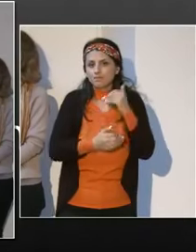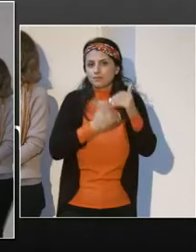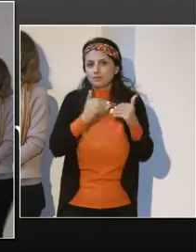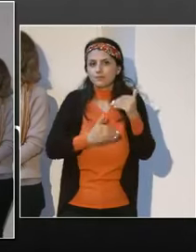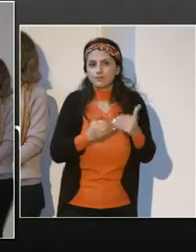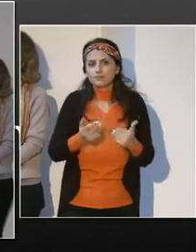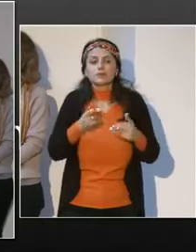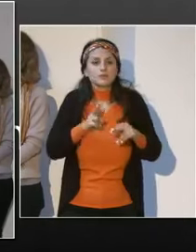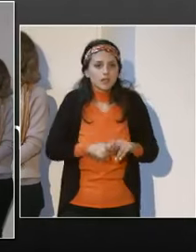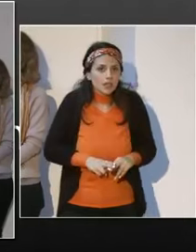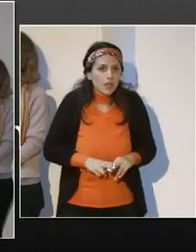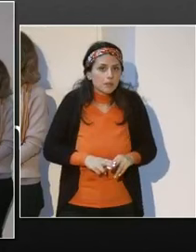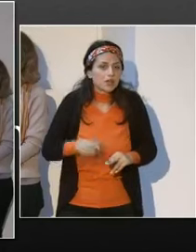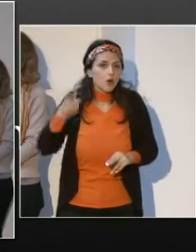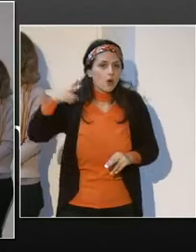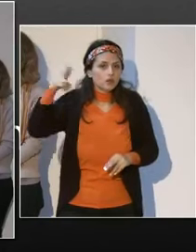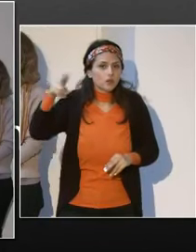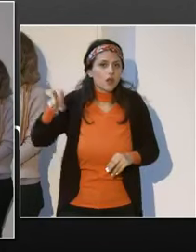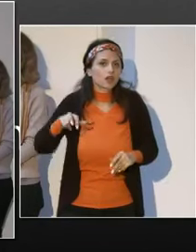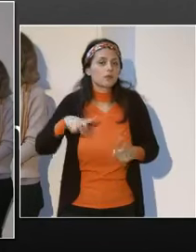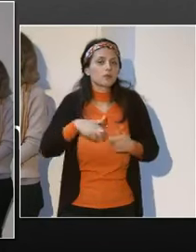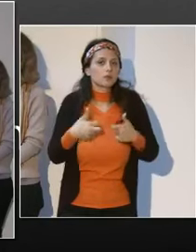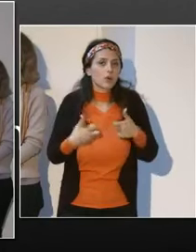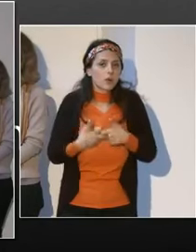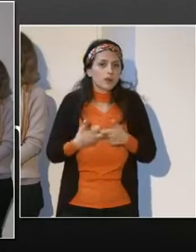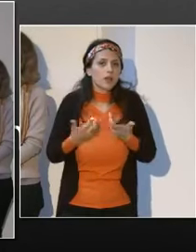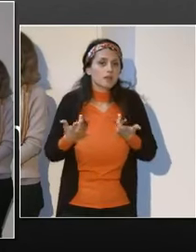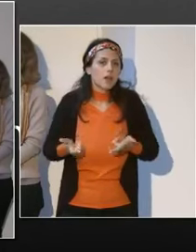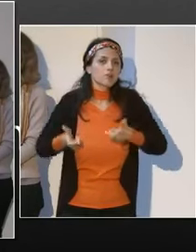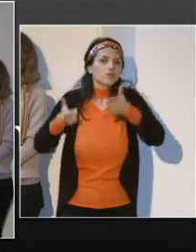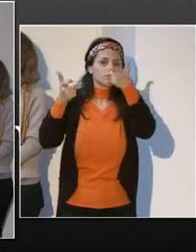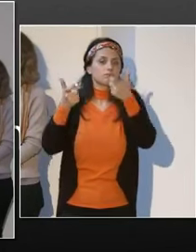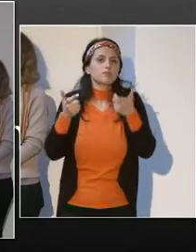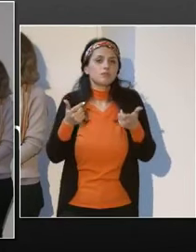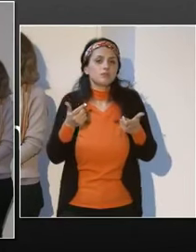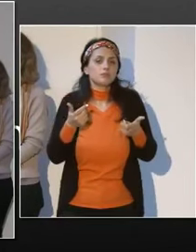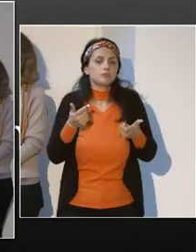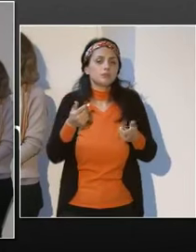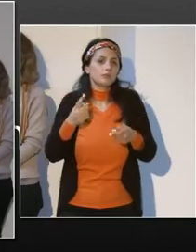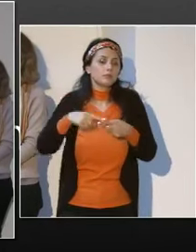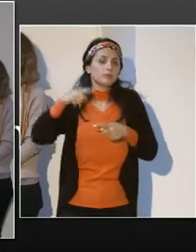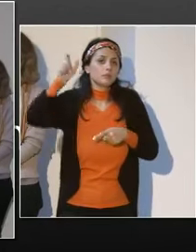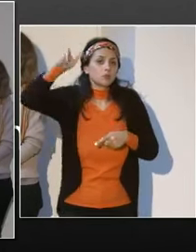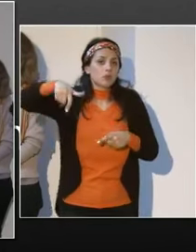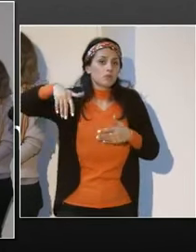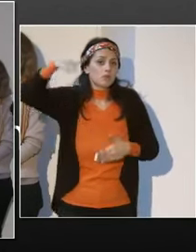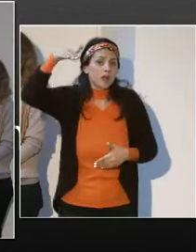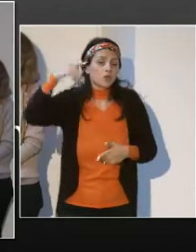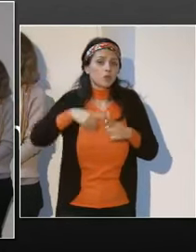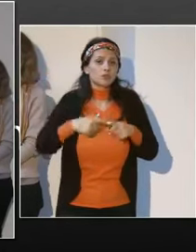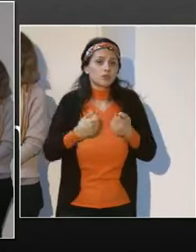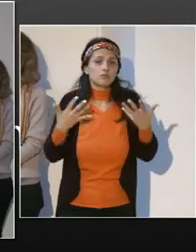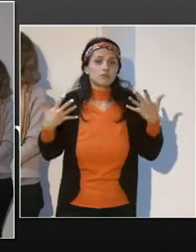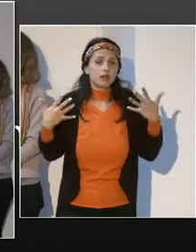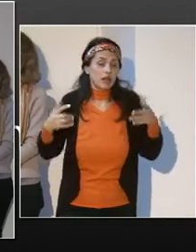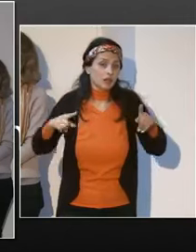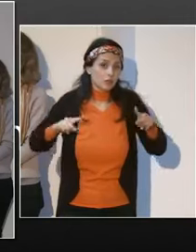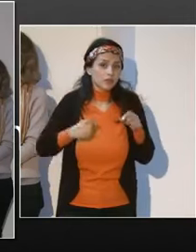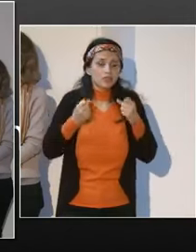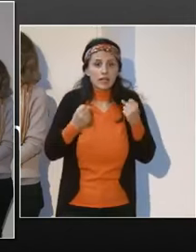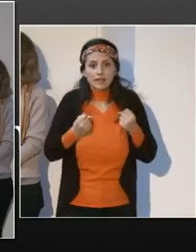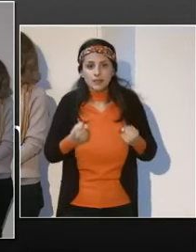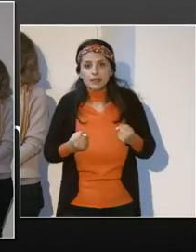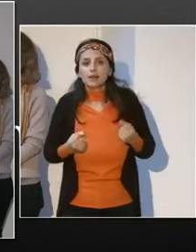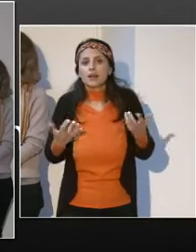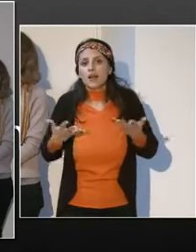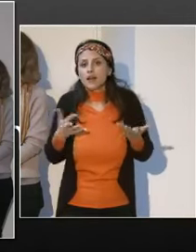ramane Deci în continuare problema dezinstituționalizare II persoanelor cu dizabilitati o mare provocare care merge